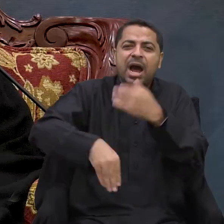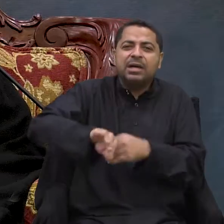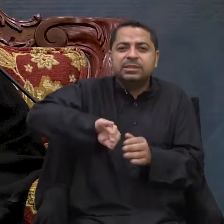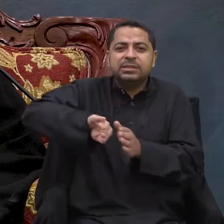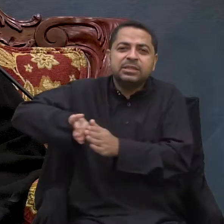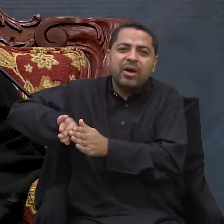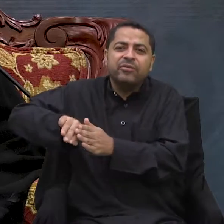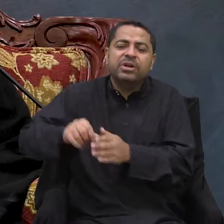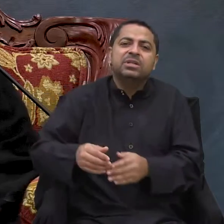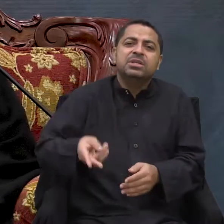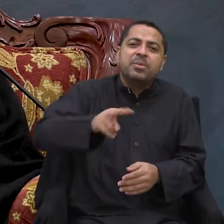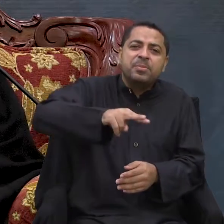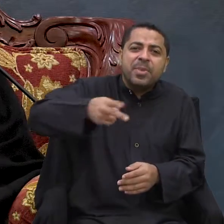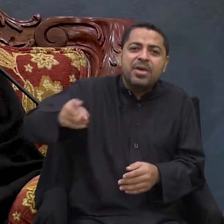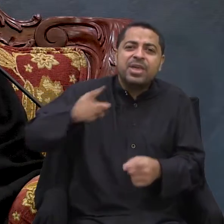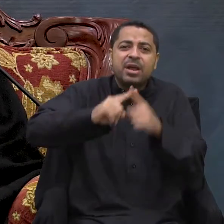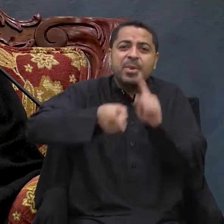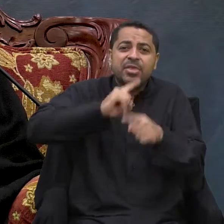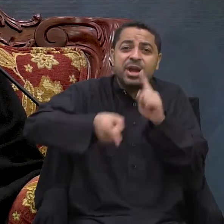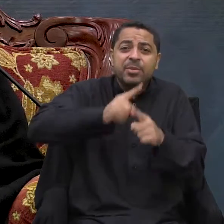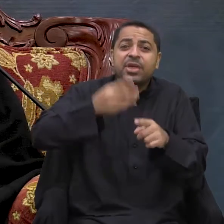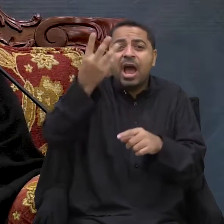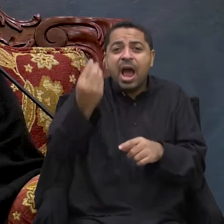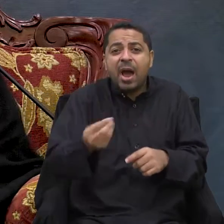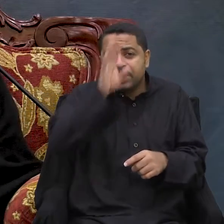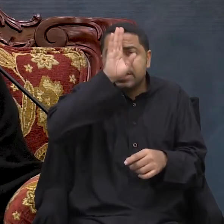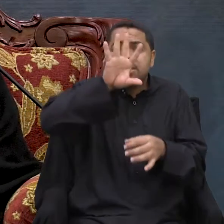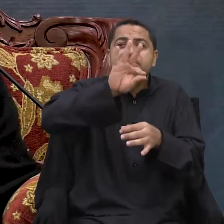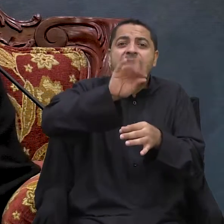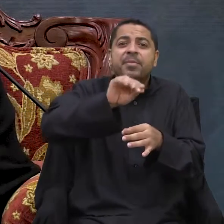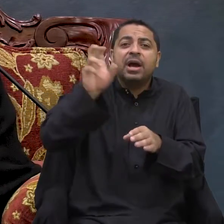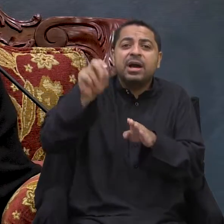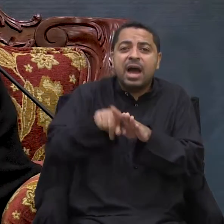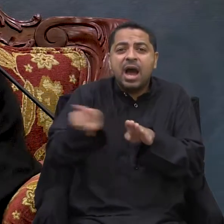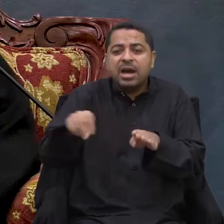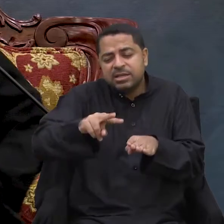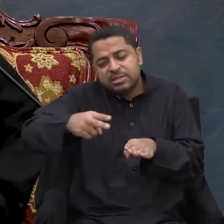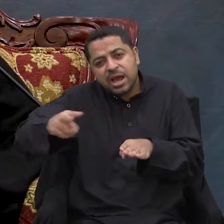وبرز أبناء الحسن المجتبى، وبرز بقية بني